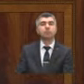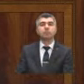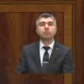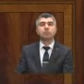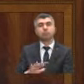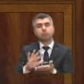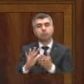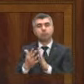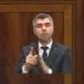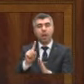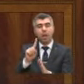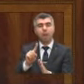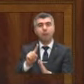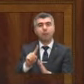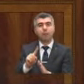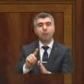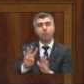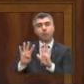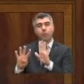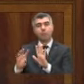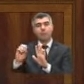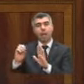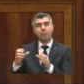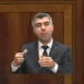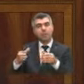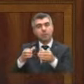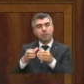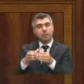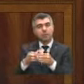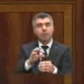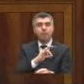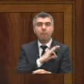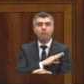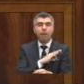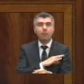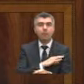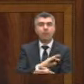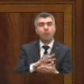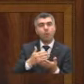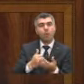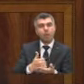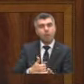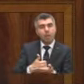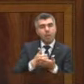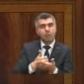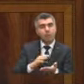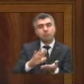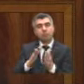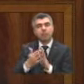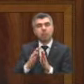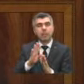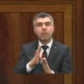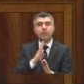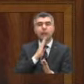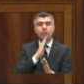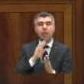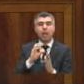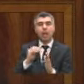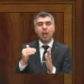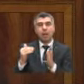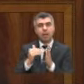تقريبا 1900 قاعة يستفيد منها من خدماتها حوالي 12000